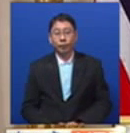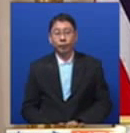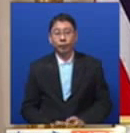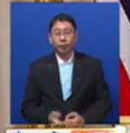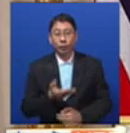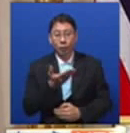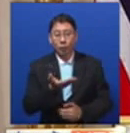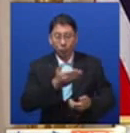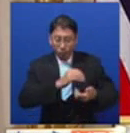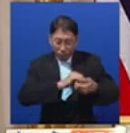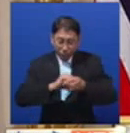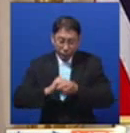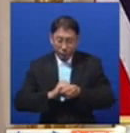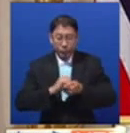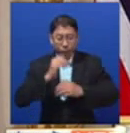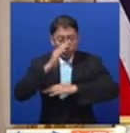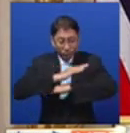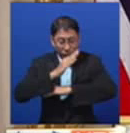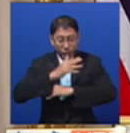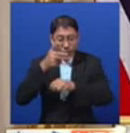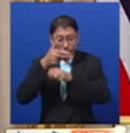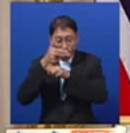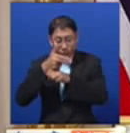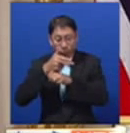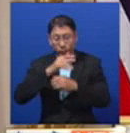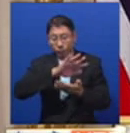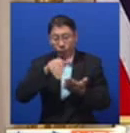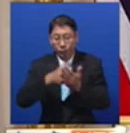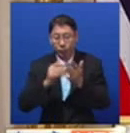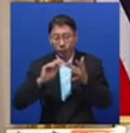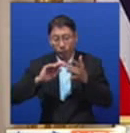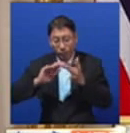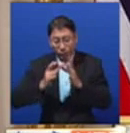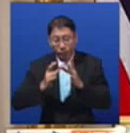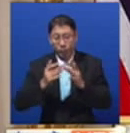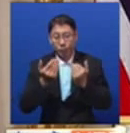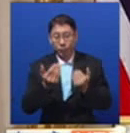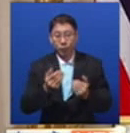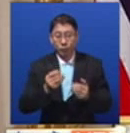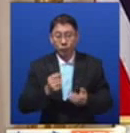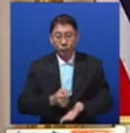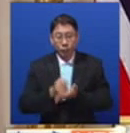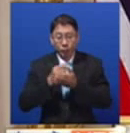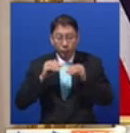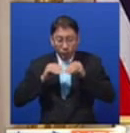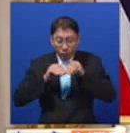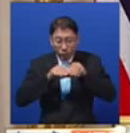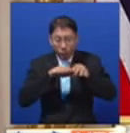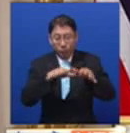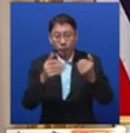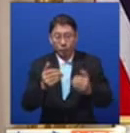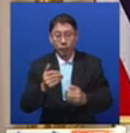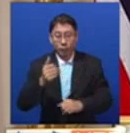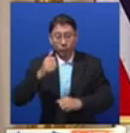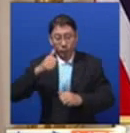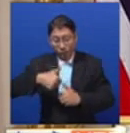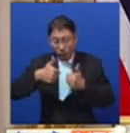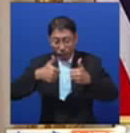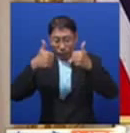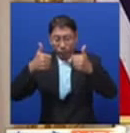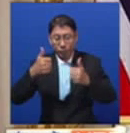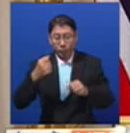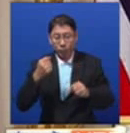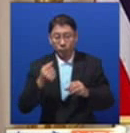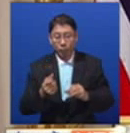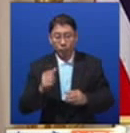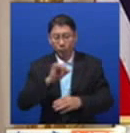ผมขอความร่วมมือสื่อมวลชนทุกแขนงโซเชียลมีเดียต่างๆช่วยเสนอข่าวในทางสร้างสรรค์ไม่ขยายความรุนแร